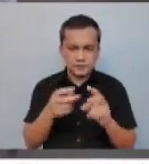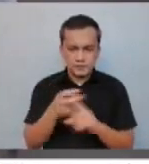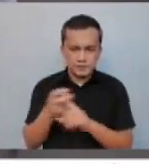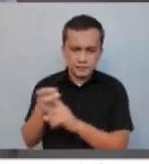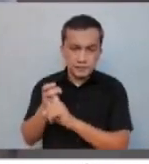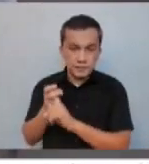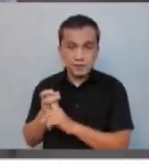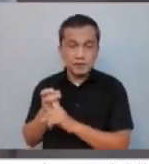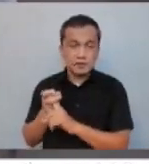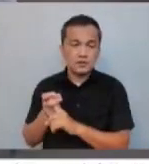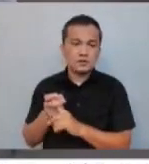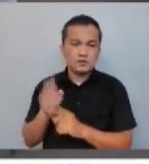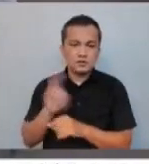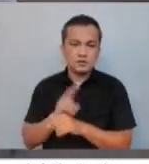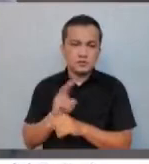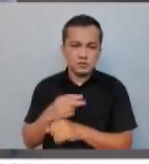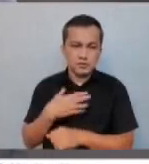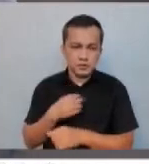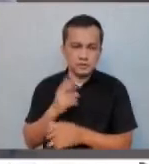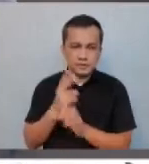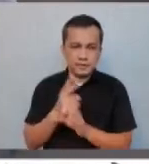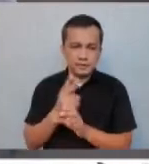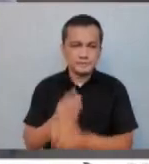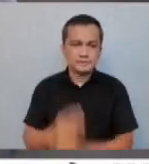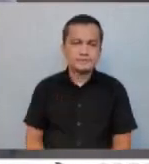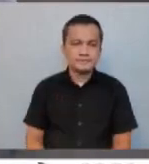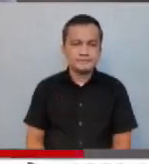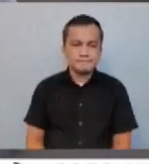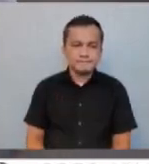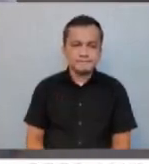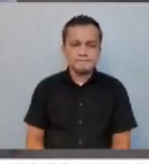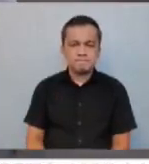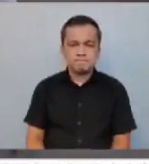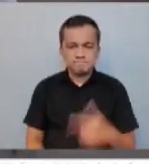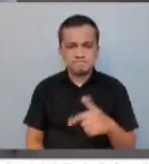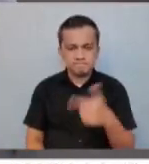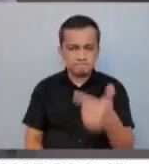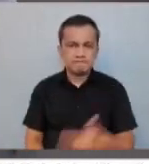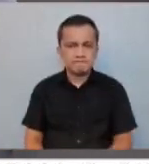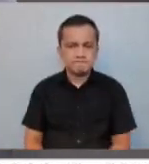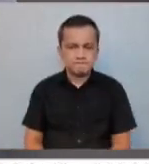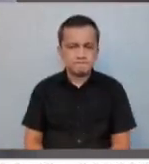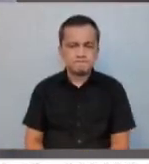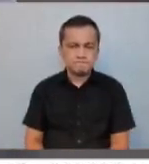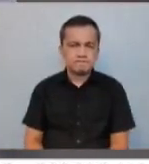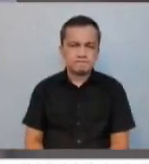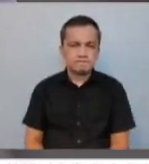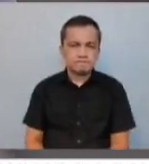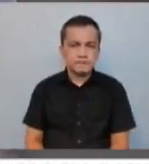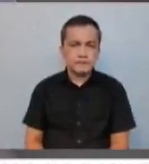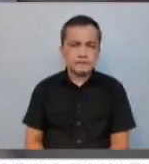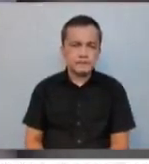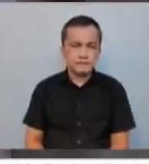kidnapping na gamit ang puting van. Noel Talakay para sa Morning Show ng Bayan, Rise and Shine, Pilipinas.